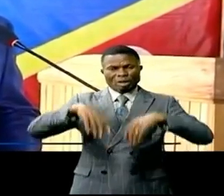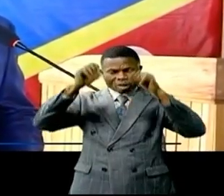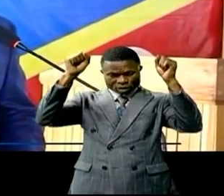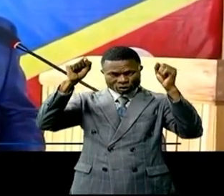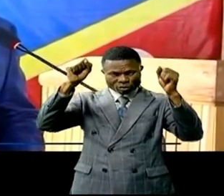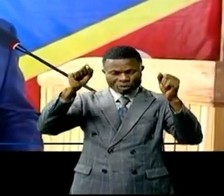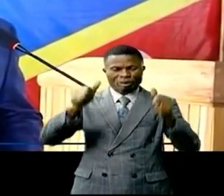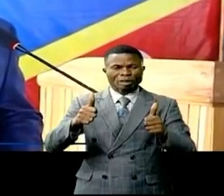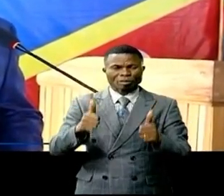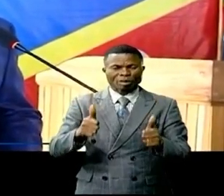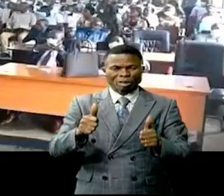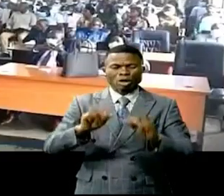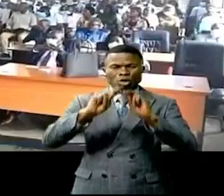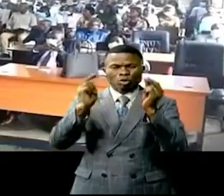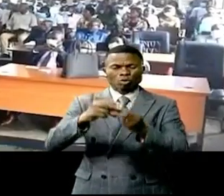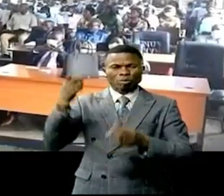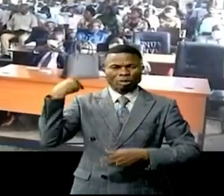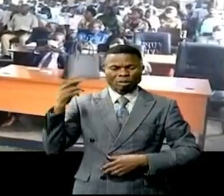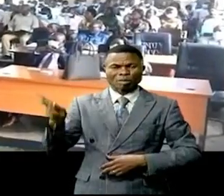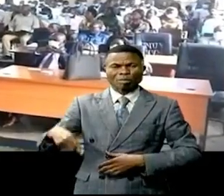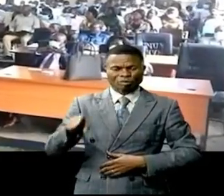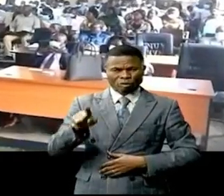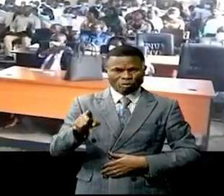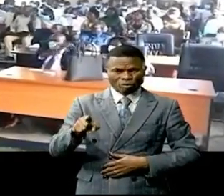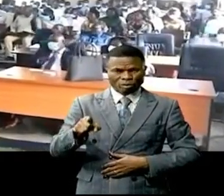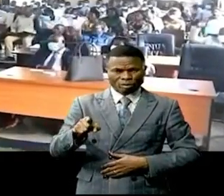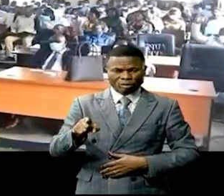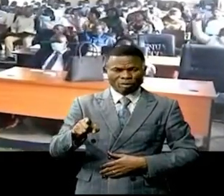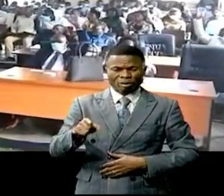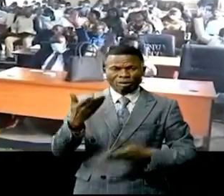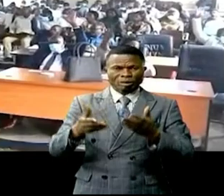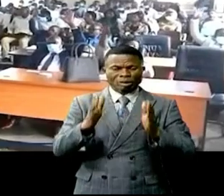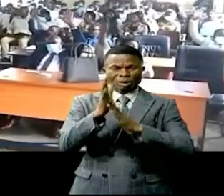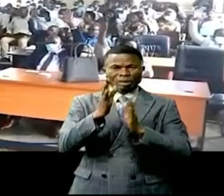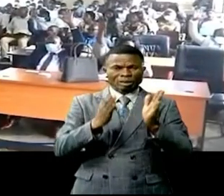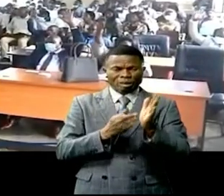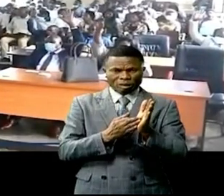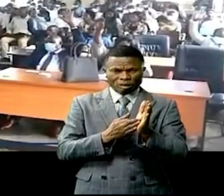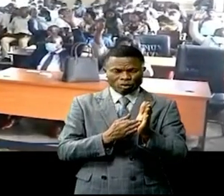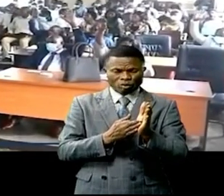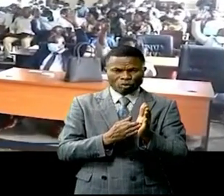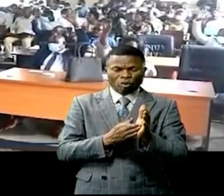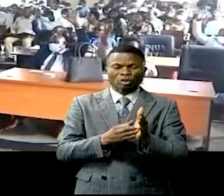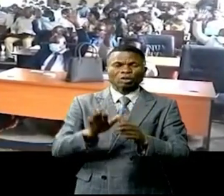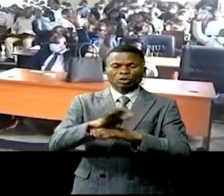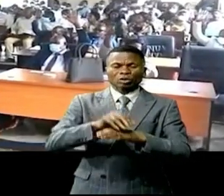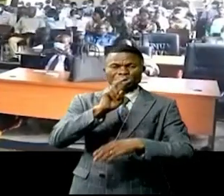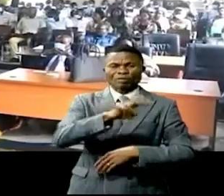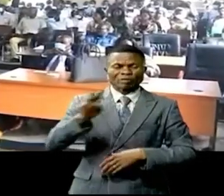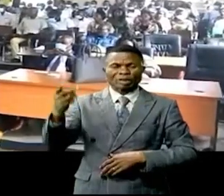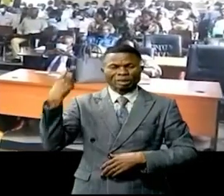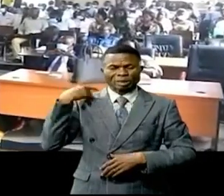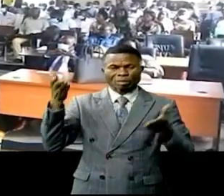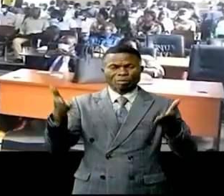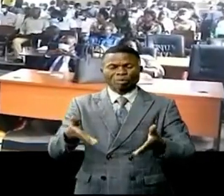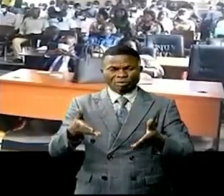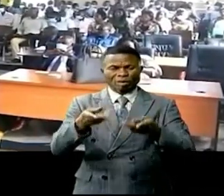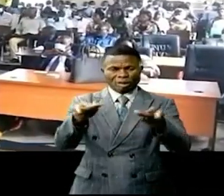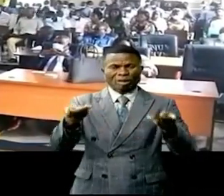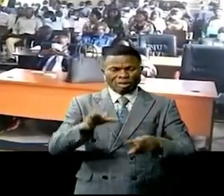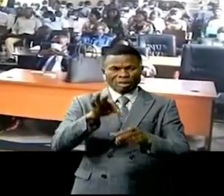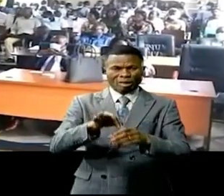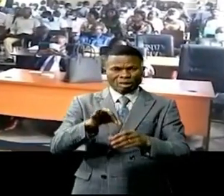à l'unanimité par la majorité des députés provinciaux, soit 18 voix pour, sur 20 députés présents dans la salle,